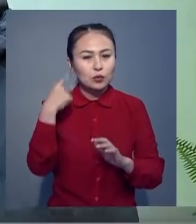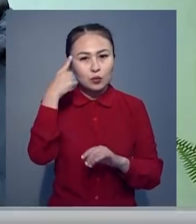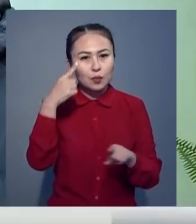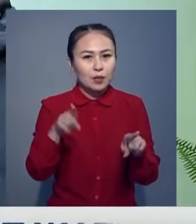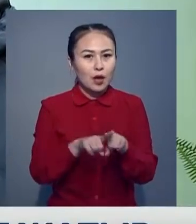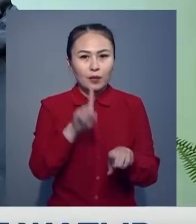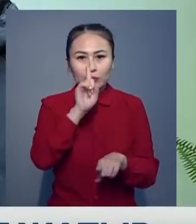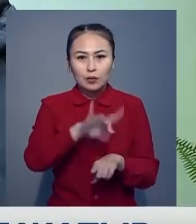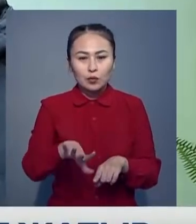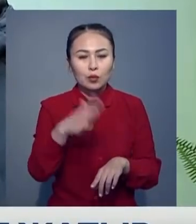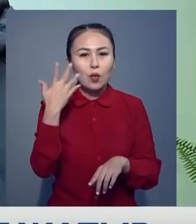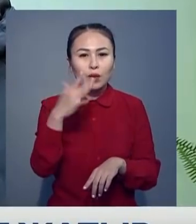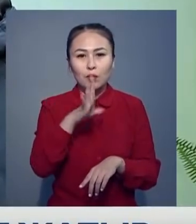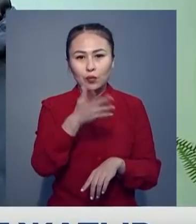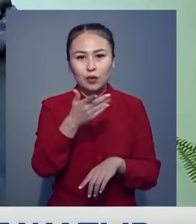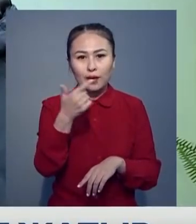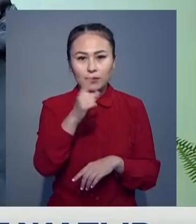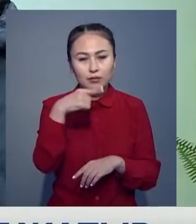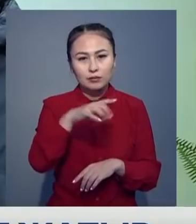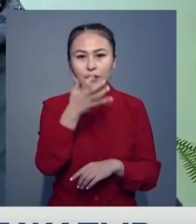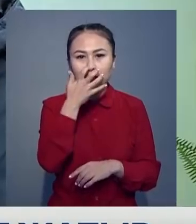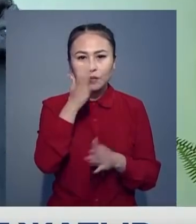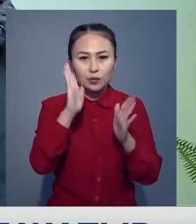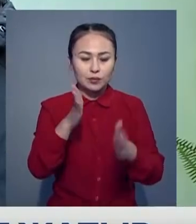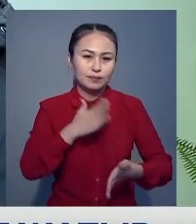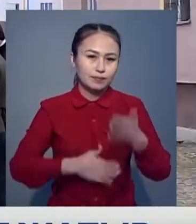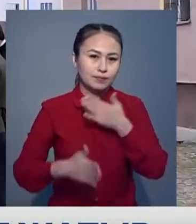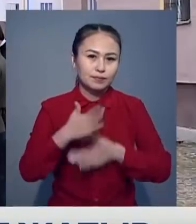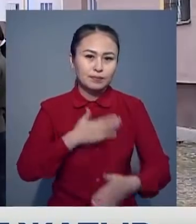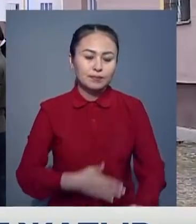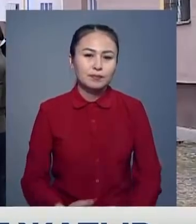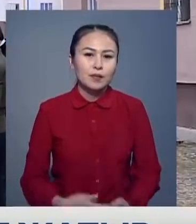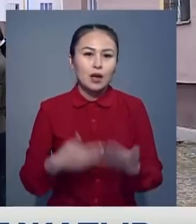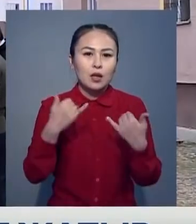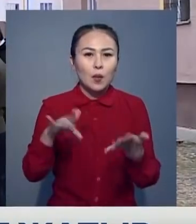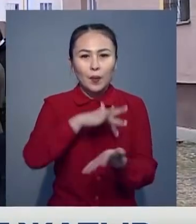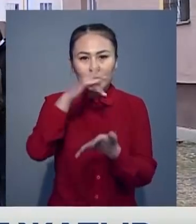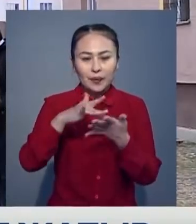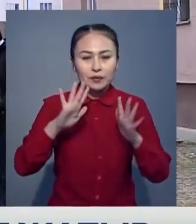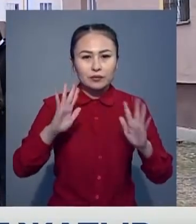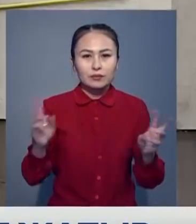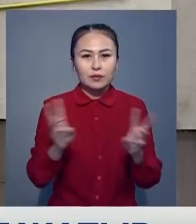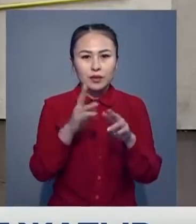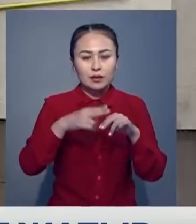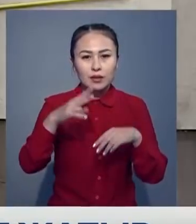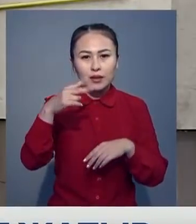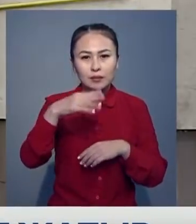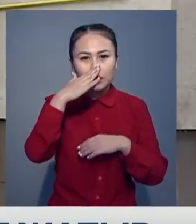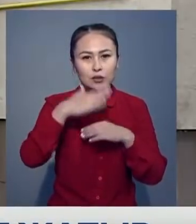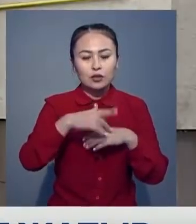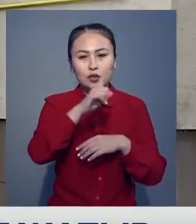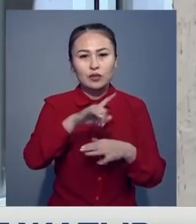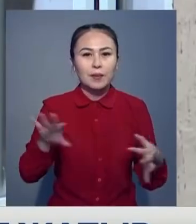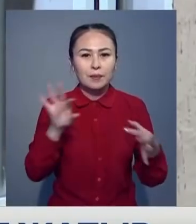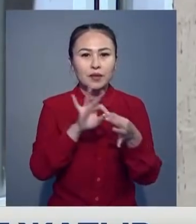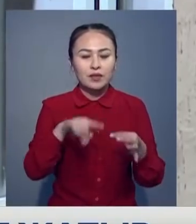ойлаймын. Табиғи газ тартылған соң үйіміз жылы болады. Қуанышымызда шек жоқ. Қала бойынша көгілдір отынға 7 мыңнан аса абонент қосылған.